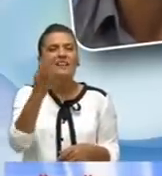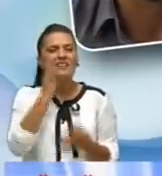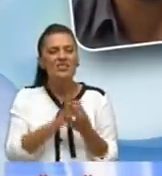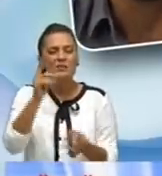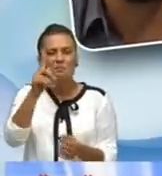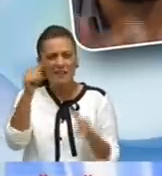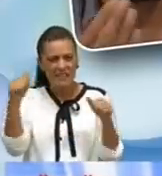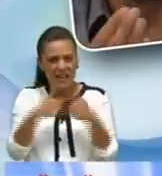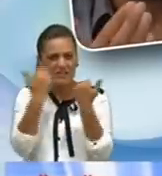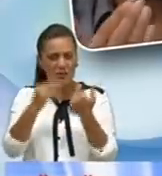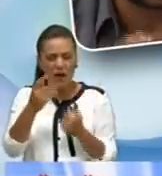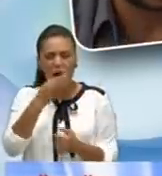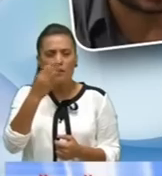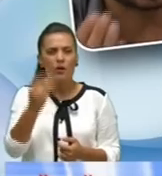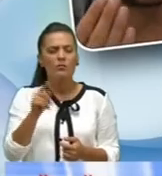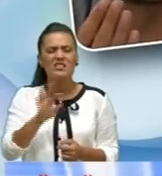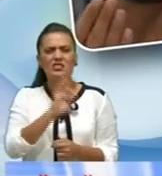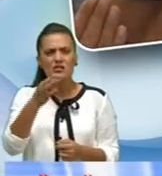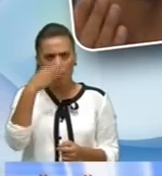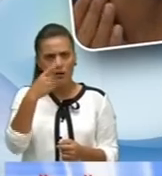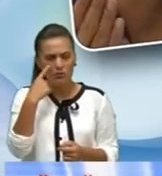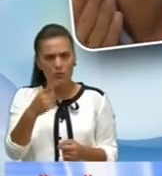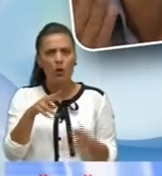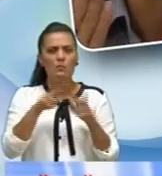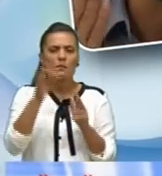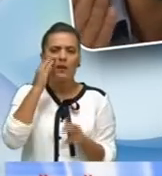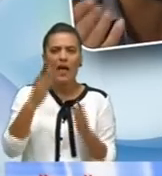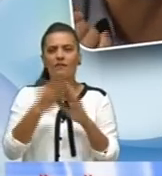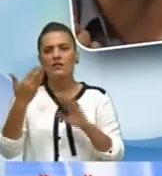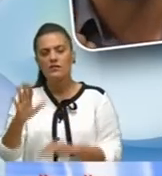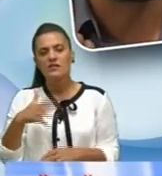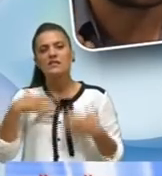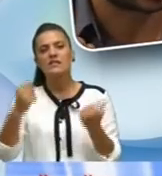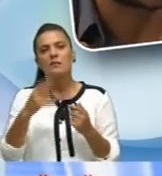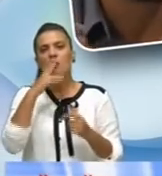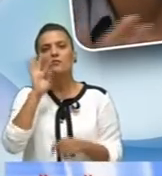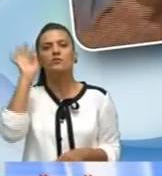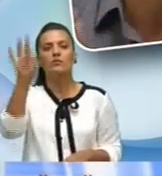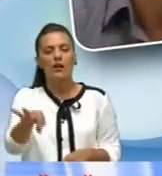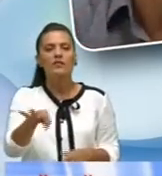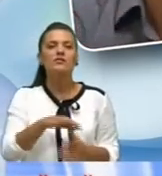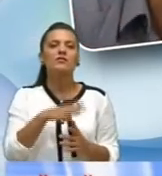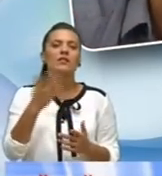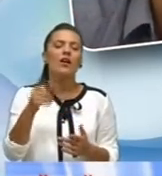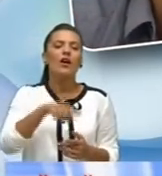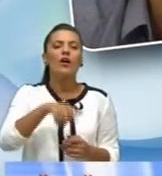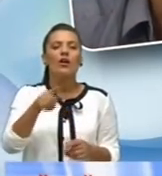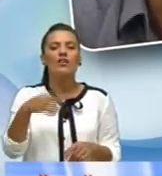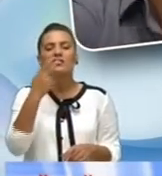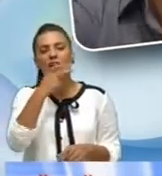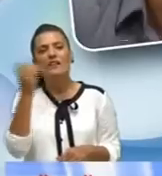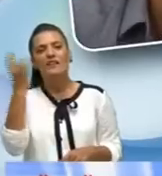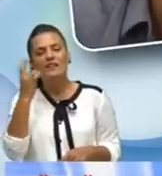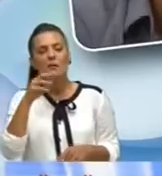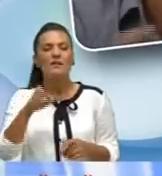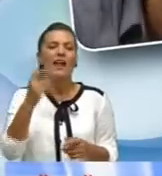Bir tanesi kaza yaptı ve haber oldu. Hı-hı. Şimdi hiç haber görüyor musunuz? İşte Murat Bey evinden çıktı sağ salim Samsun'a ulaştı. İşte yolda şu şarkıyı dinledi. Yolda